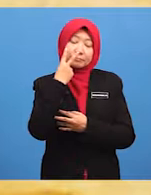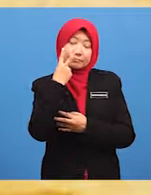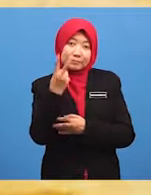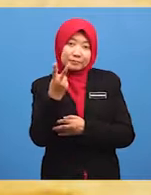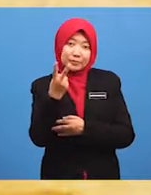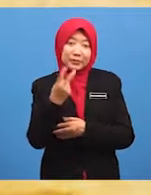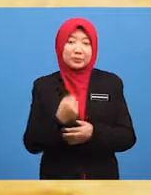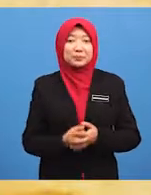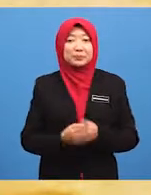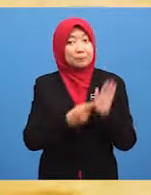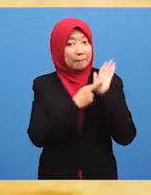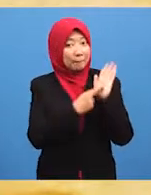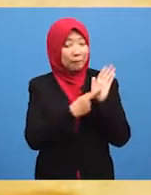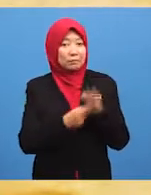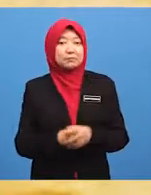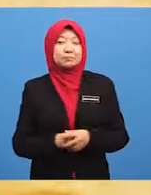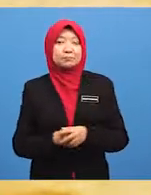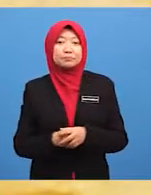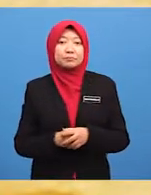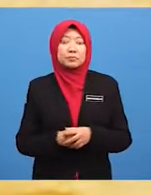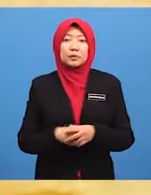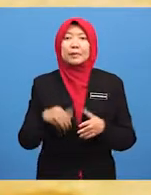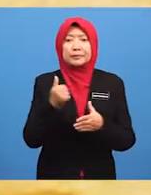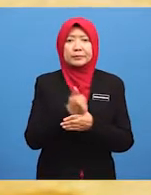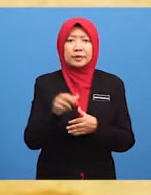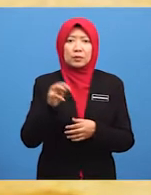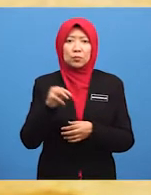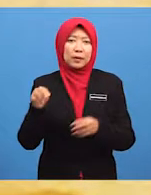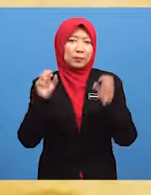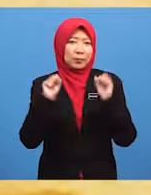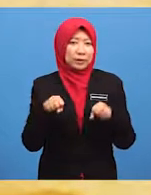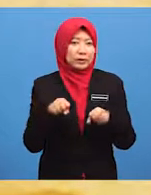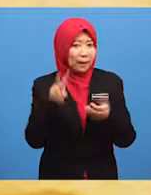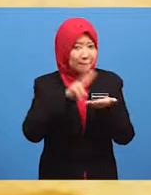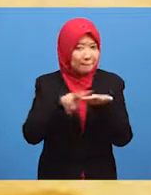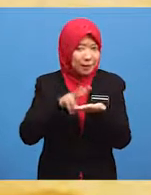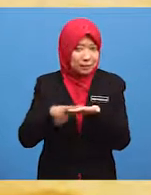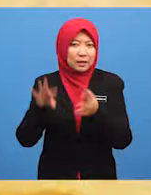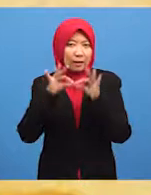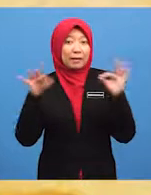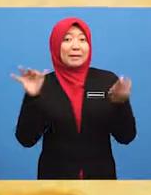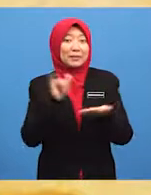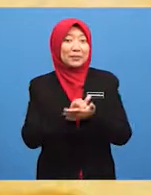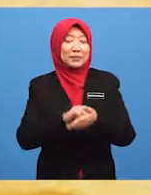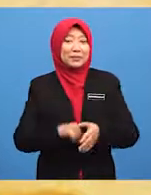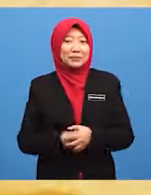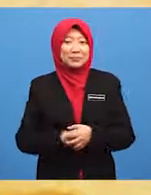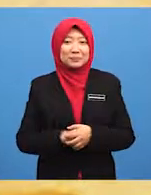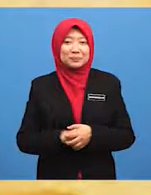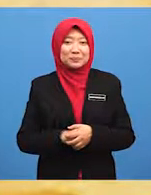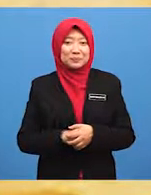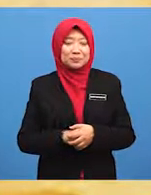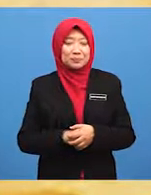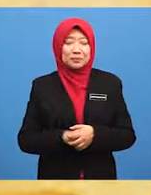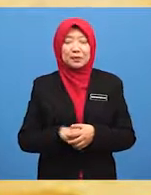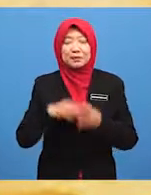berikutnya. Adakah di antara murid-murid yang boleh membaca ayat di paparan ini? Cikgu